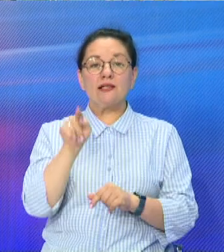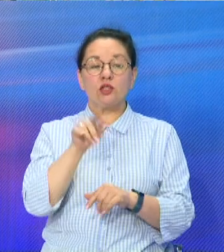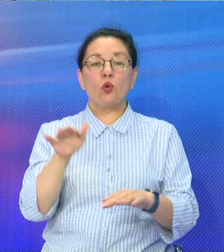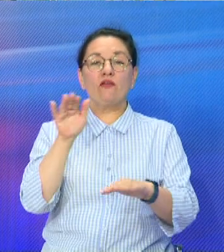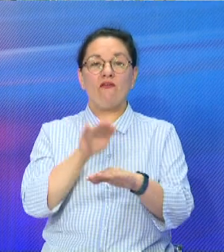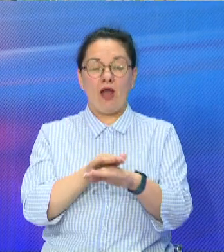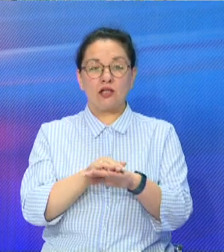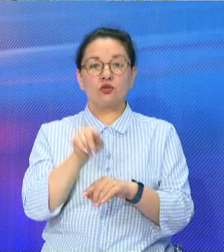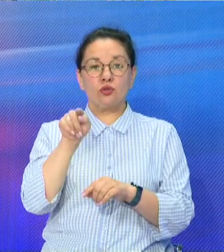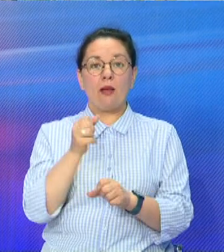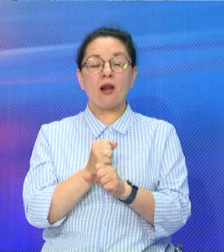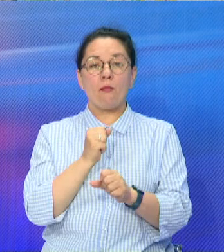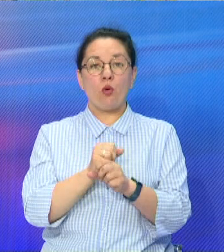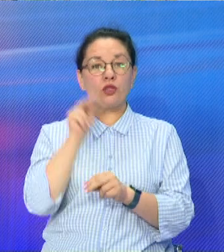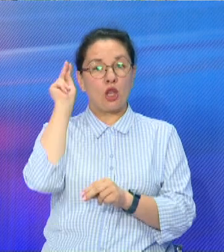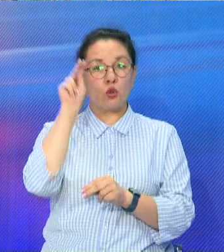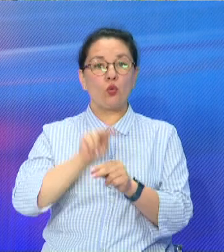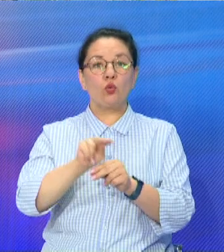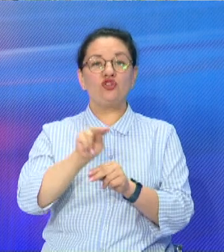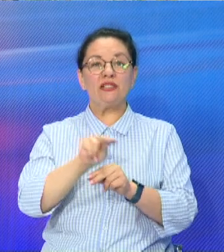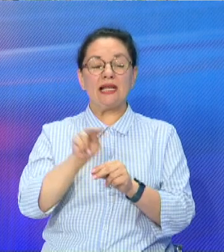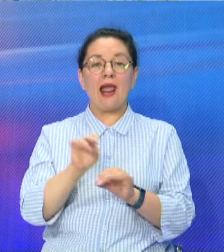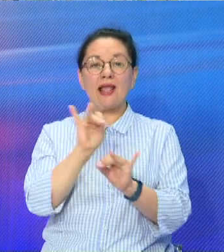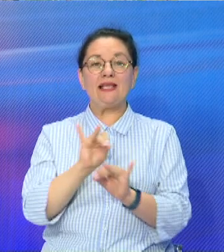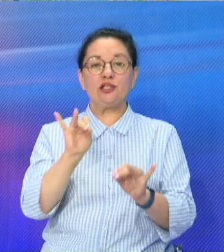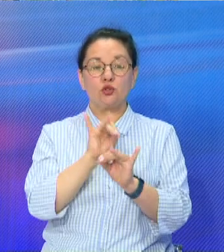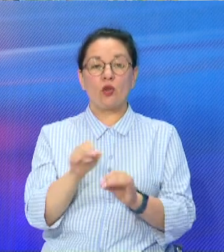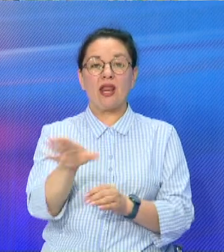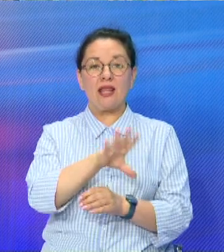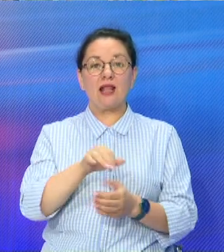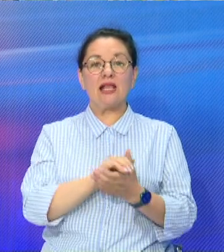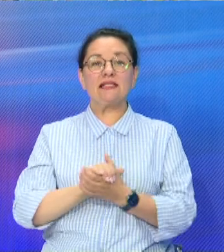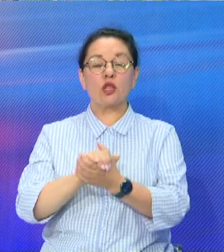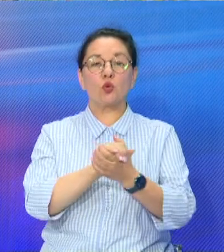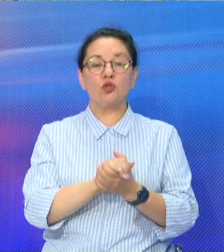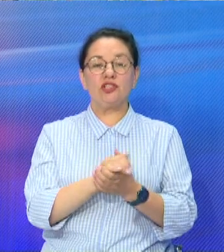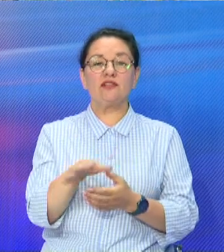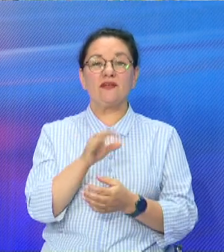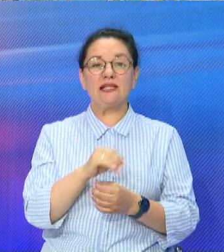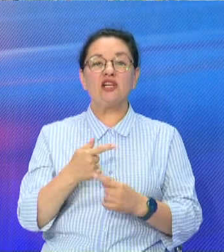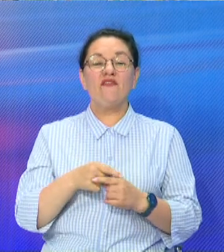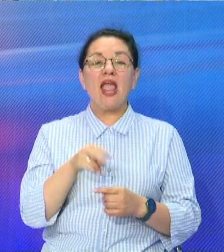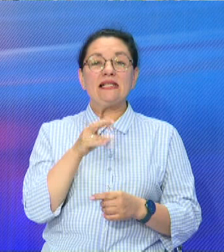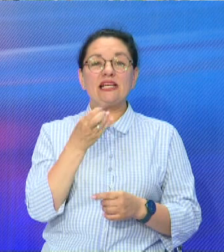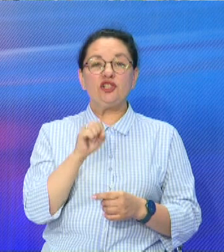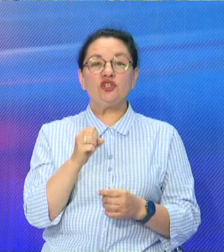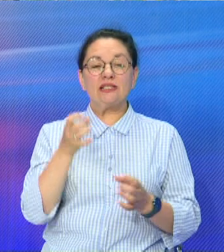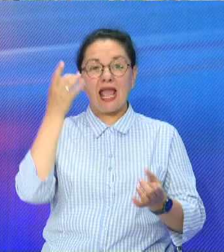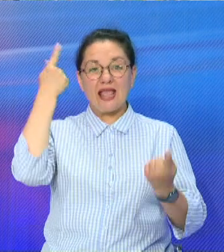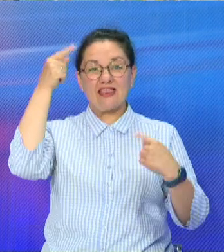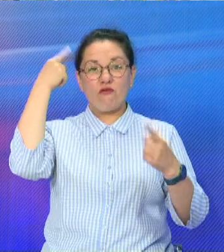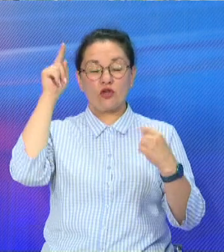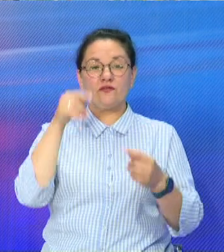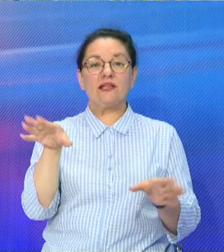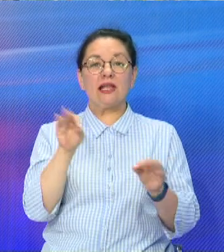учителя истории информатики а также наше сотрудничество с областным центром технического творчества где ребята выполняют часть